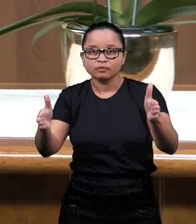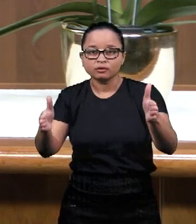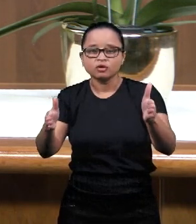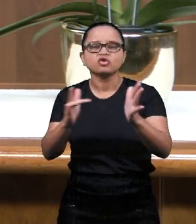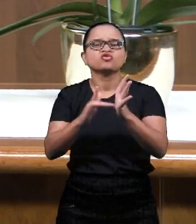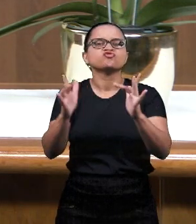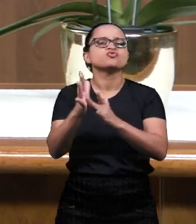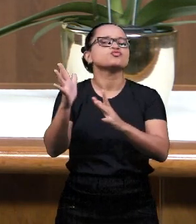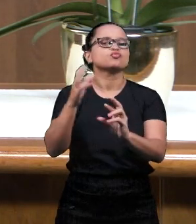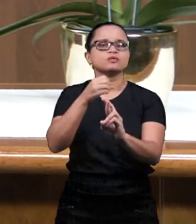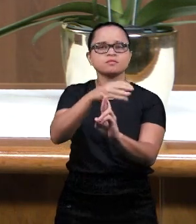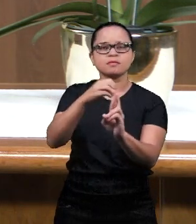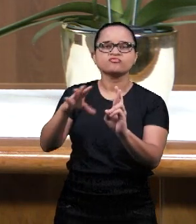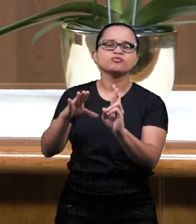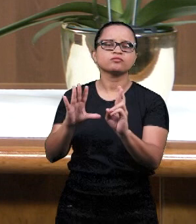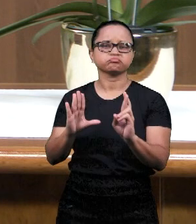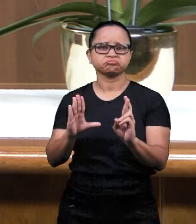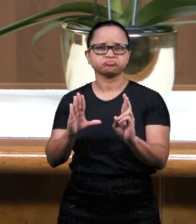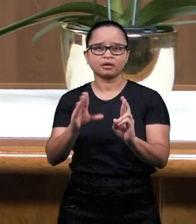seul médiateur.